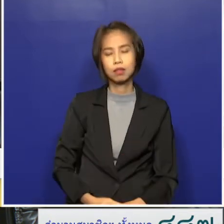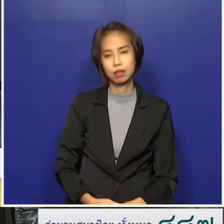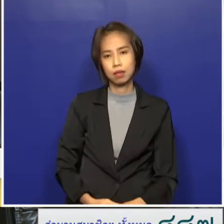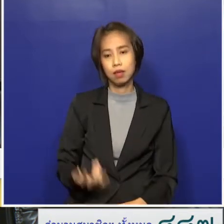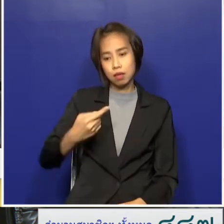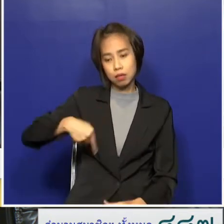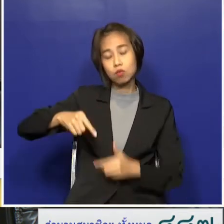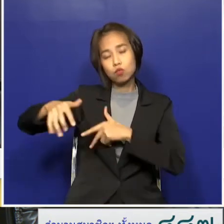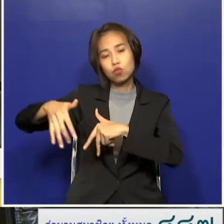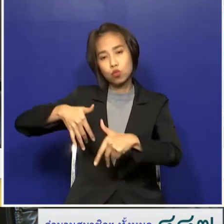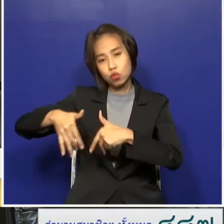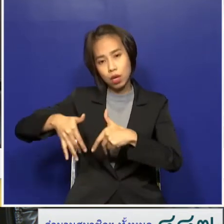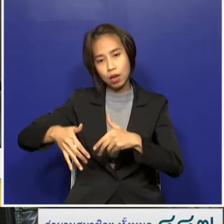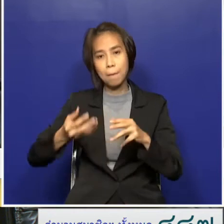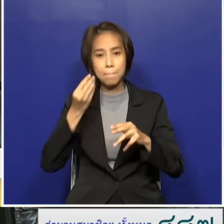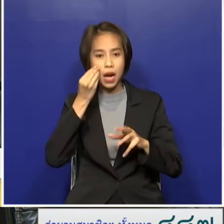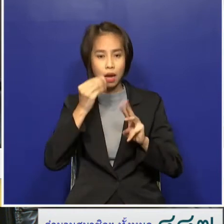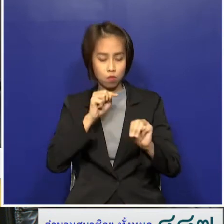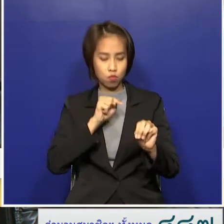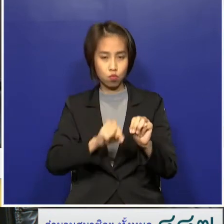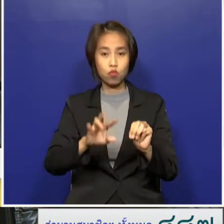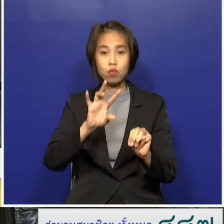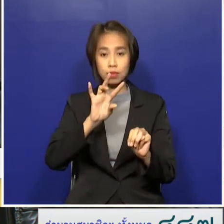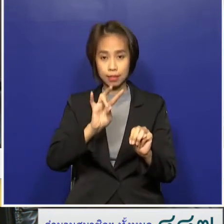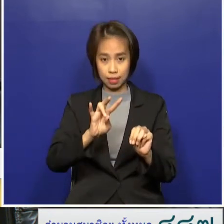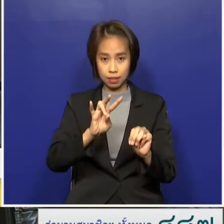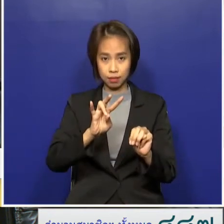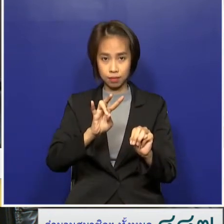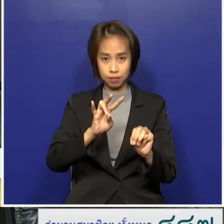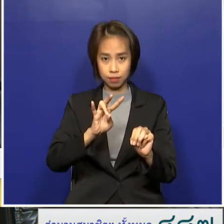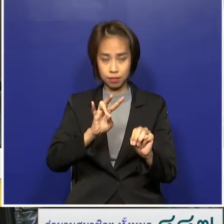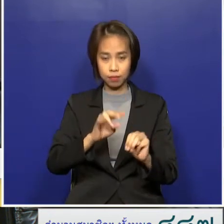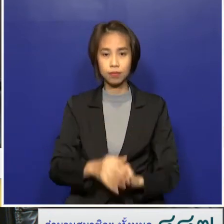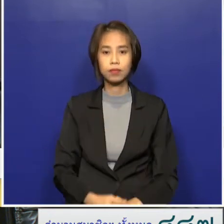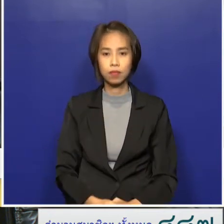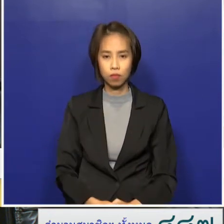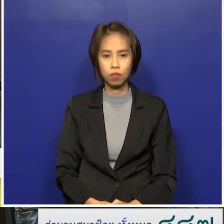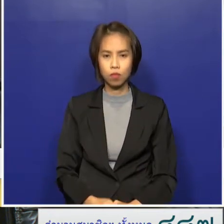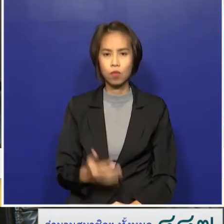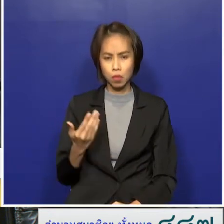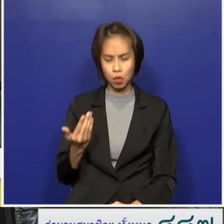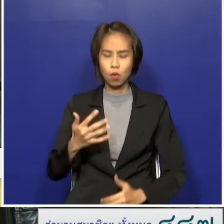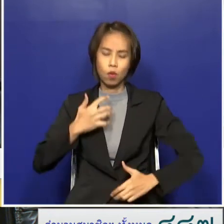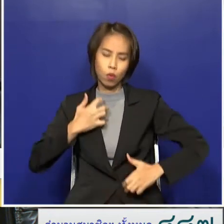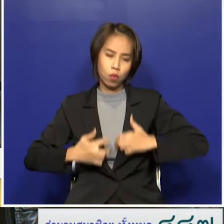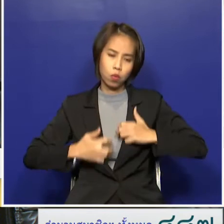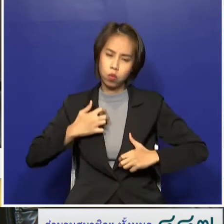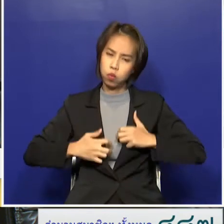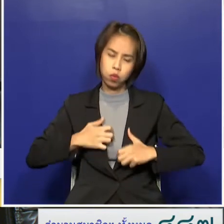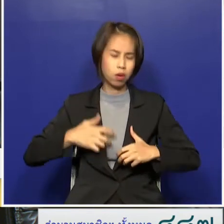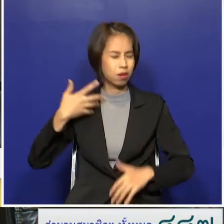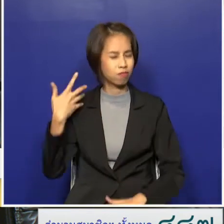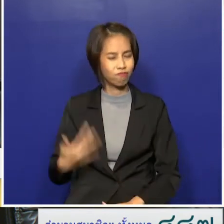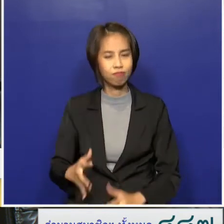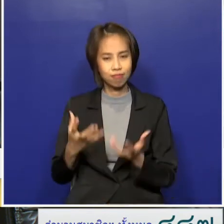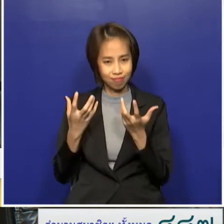บางหมู่ที่7ตำบลเทพานะครับได้รับดอดน้องเดือดหนักบริเวณคลองปากบ